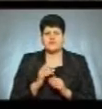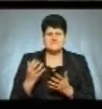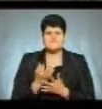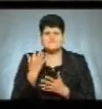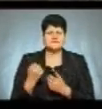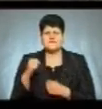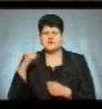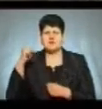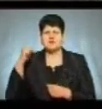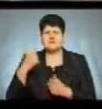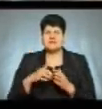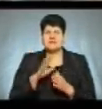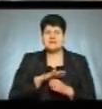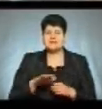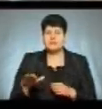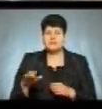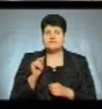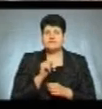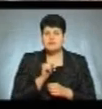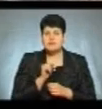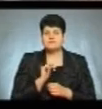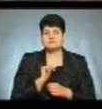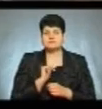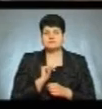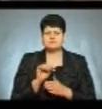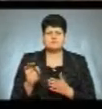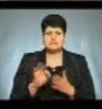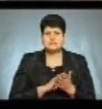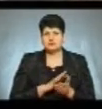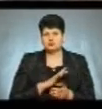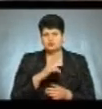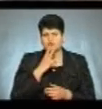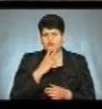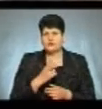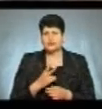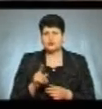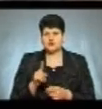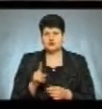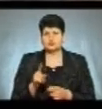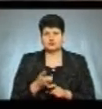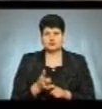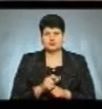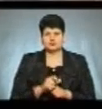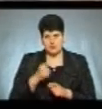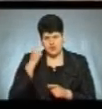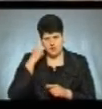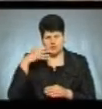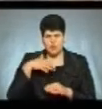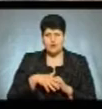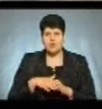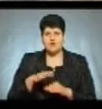вигравав серед дітей. Він зразу видно було, що досить такий толковий